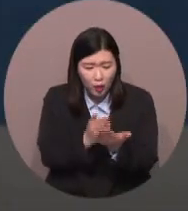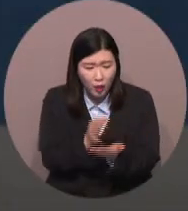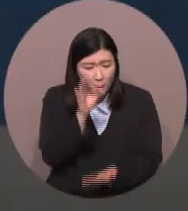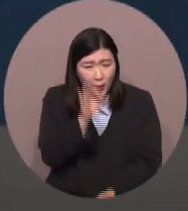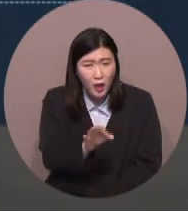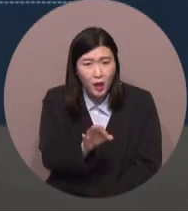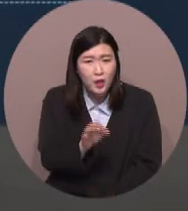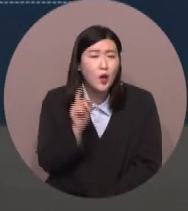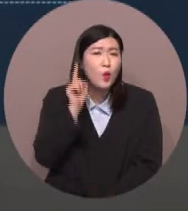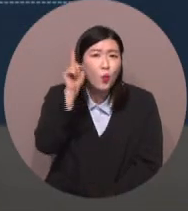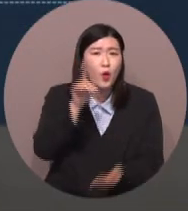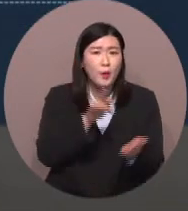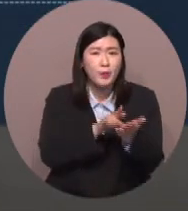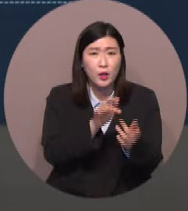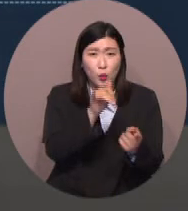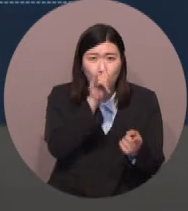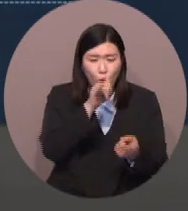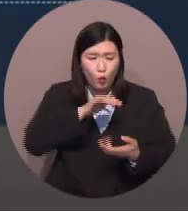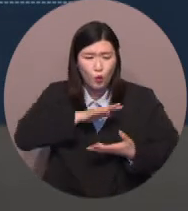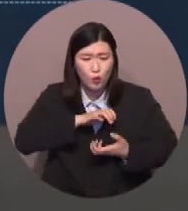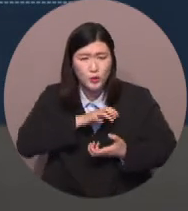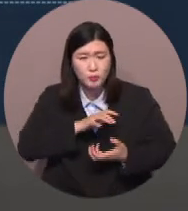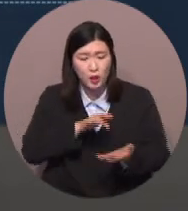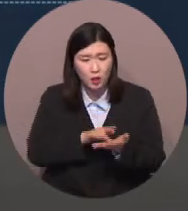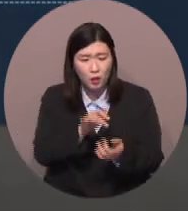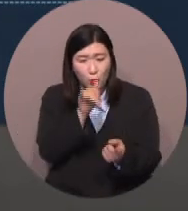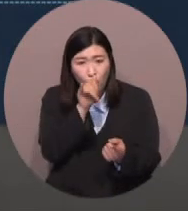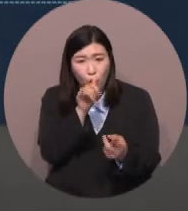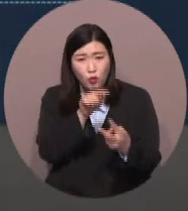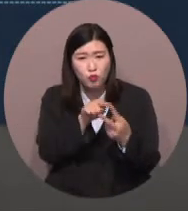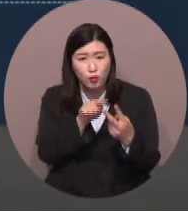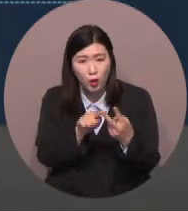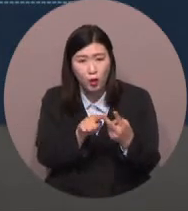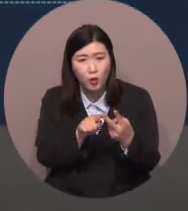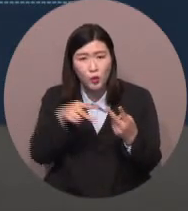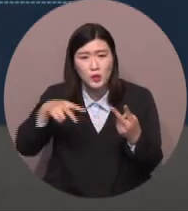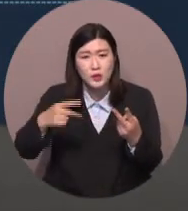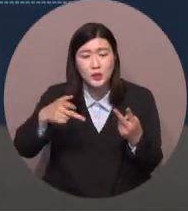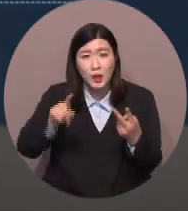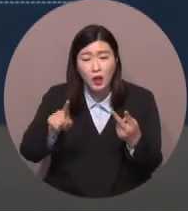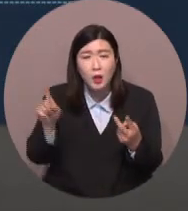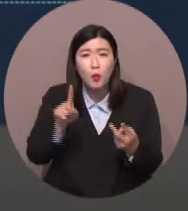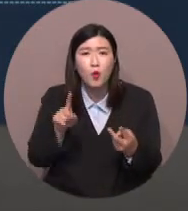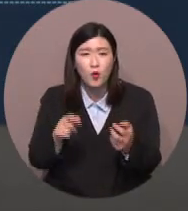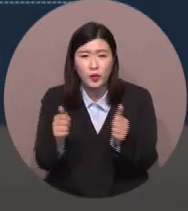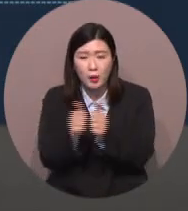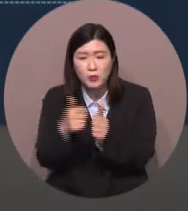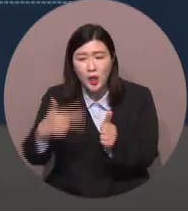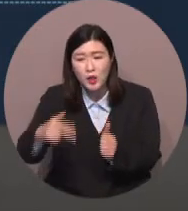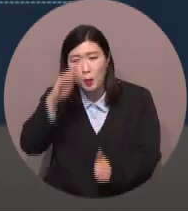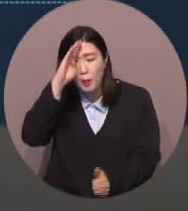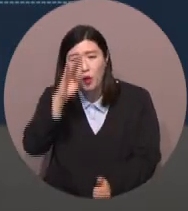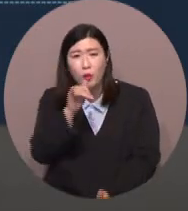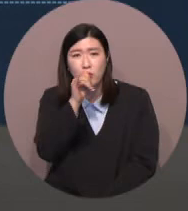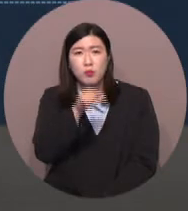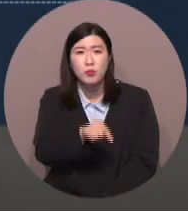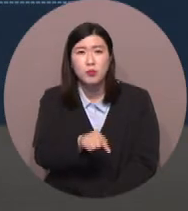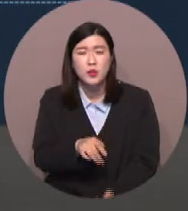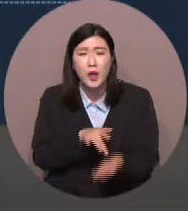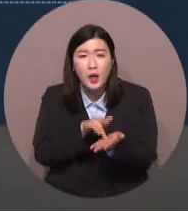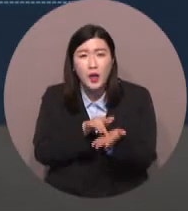알닥토는 고혈압과 심부전증 환자에게 사용하는 약이고 스카테론정은 전립선 비대증 치료제입니다.